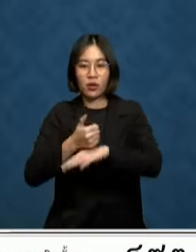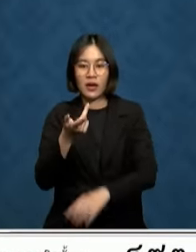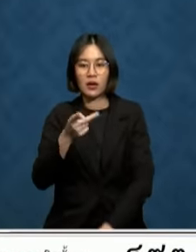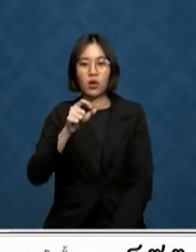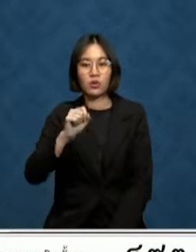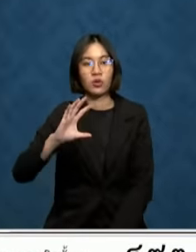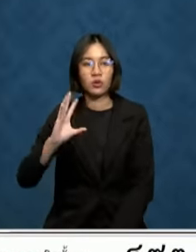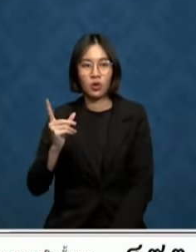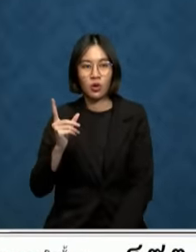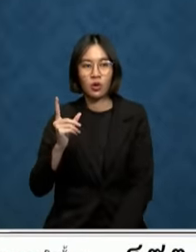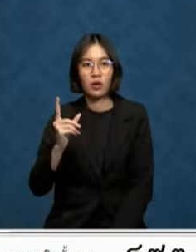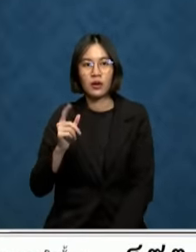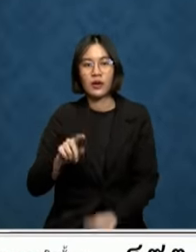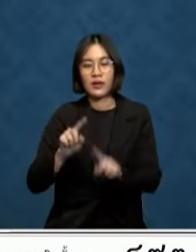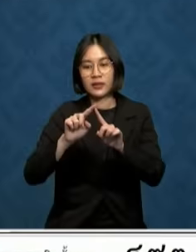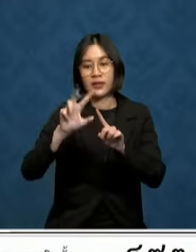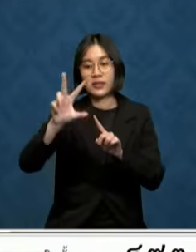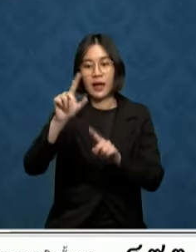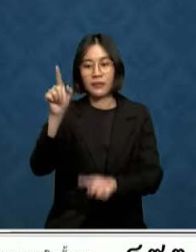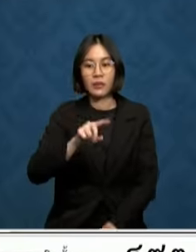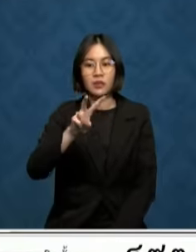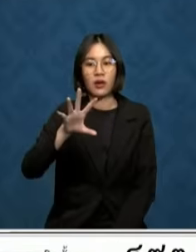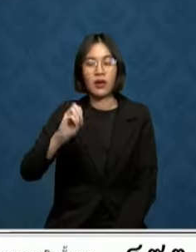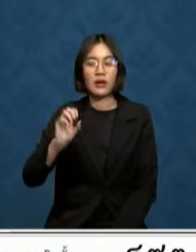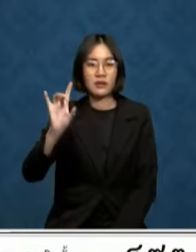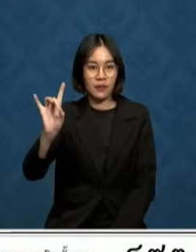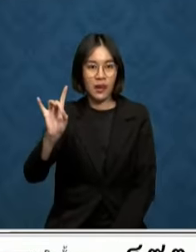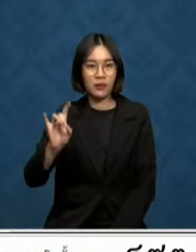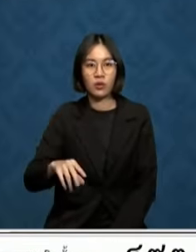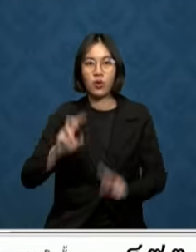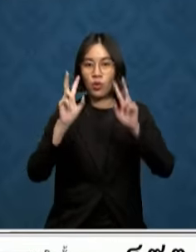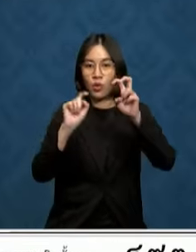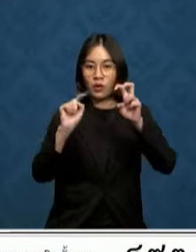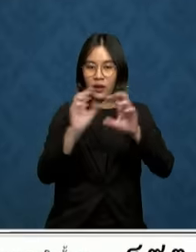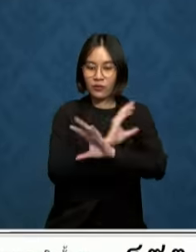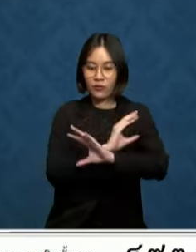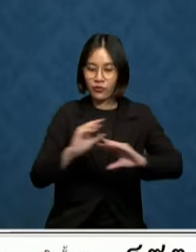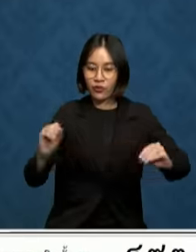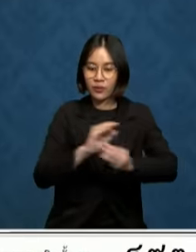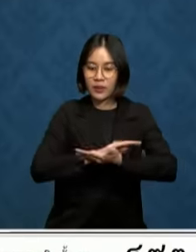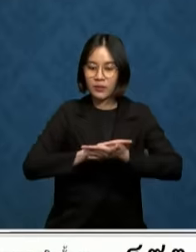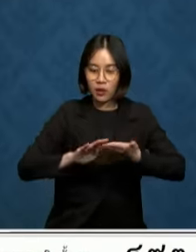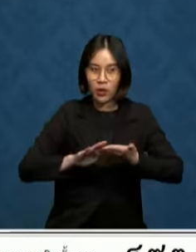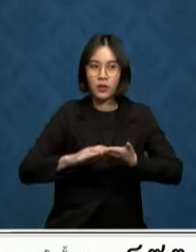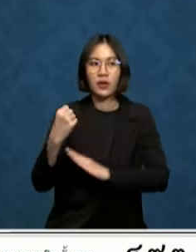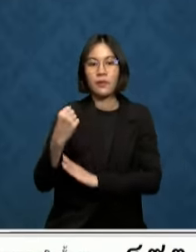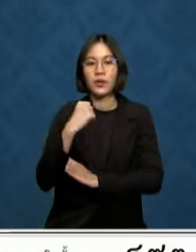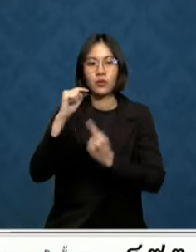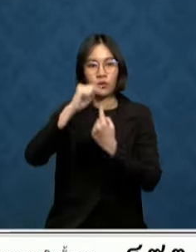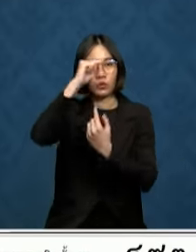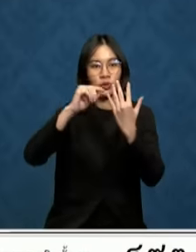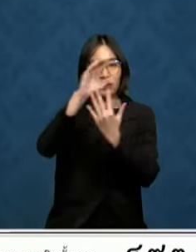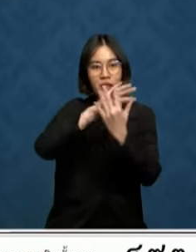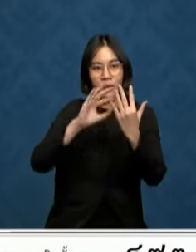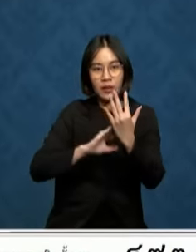ความสัห์ภชาติ 3.2558 เรื่องการรักศาความสงหภ learsและความมนคงห่งชาติ